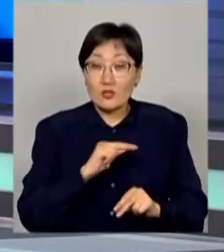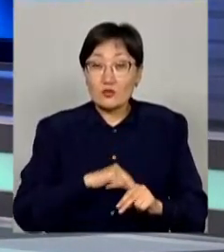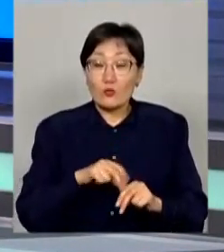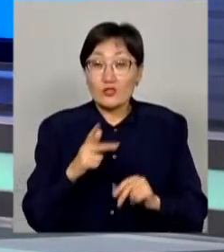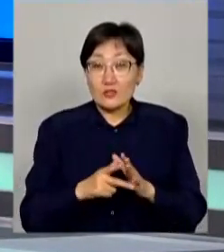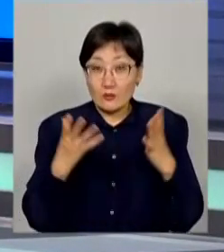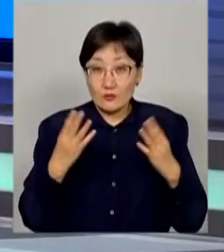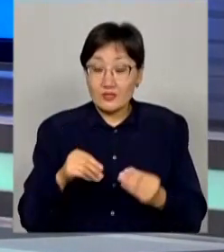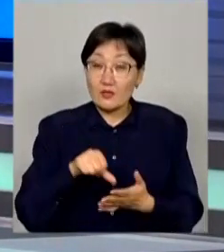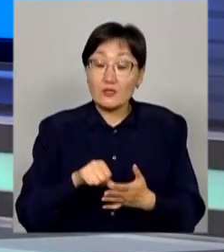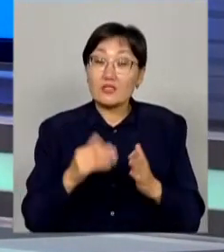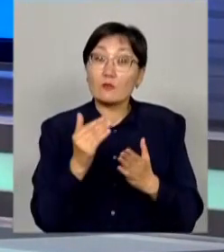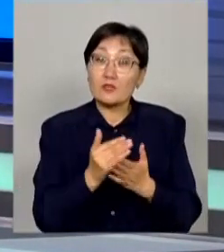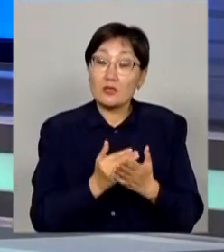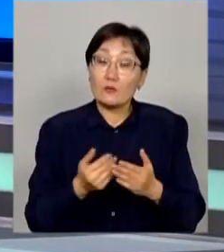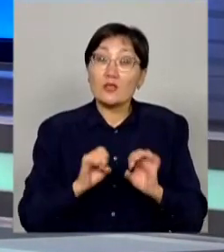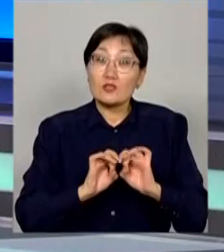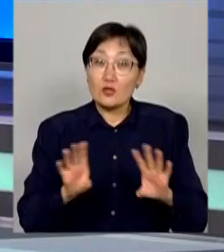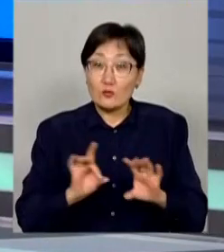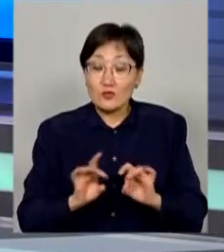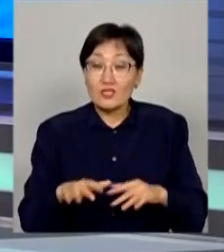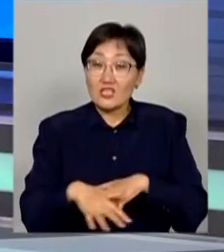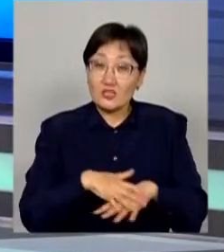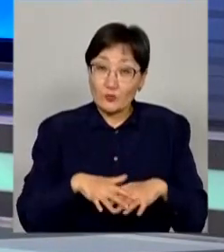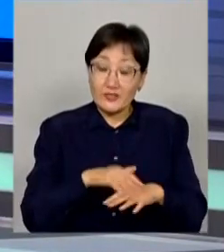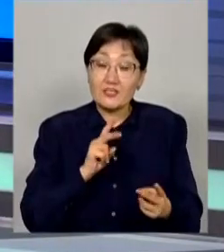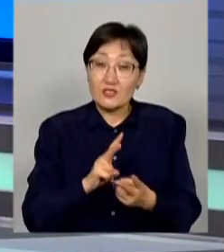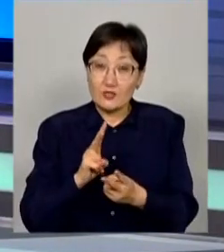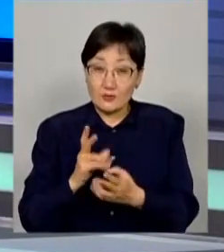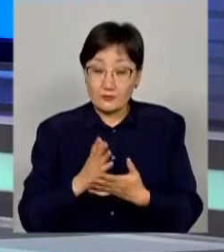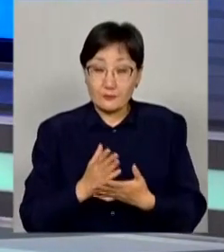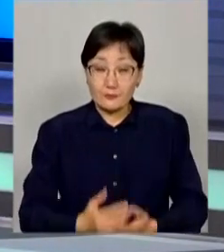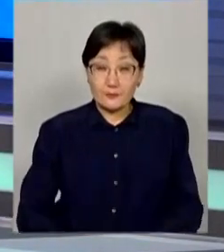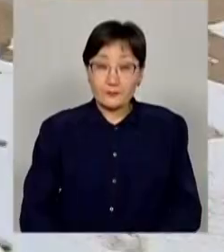күнінде кандидаттар бағдарламаларын таныстырып жұртшылықпен кездесті